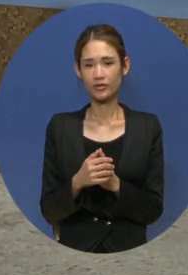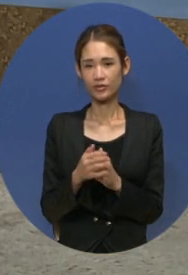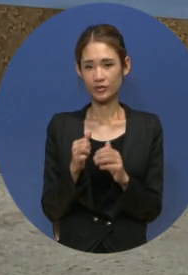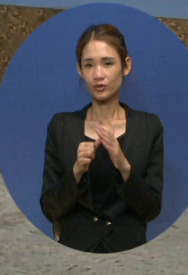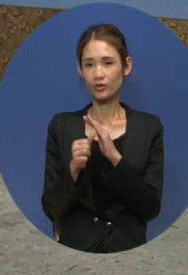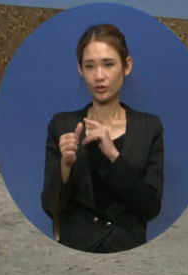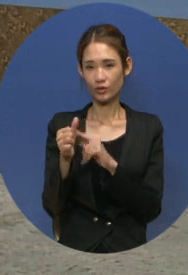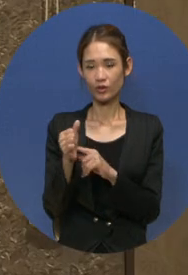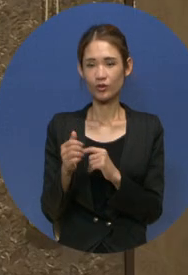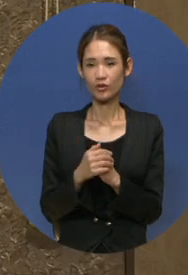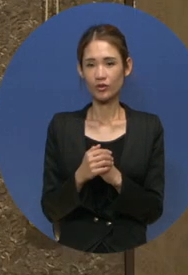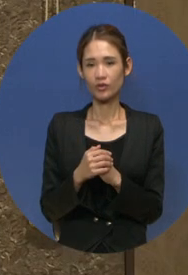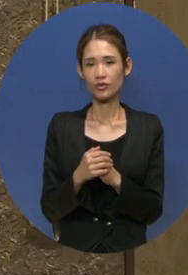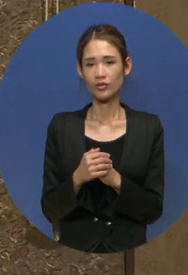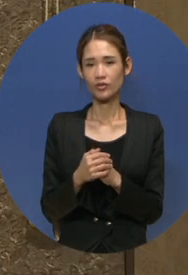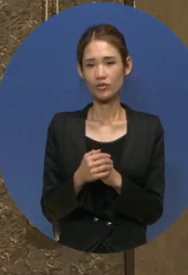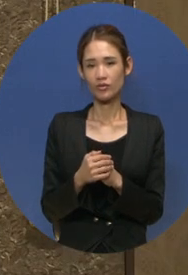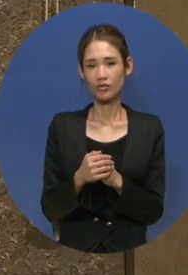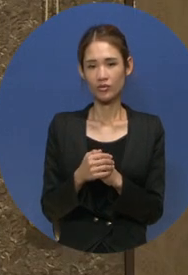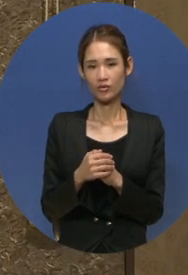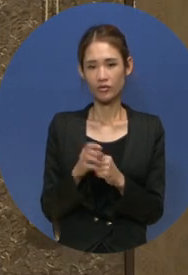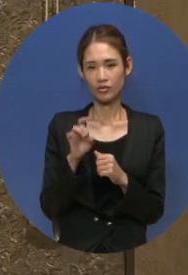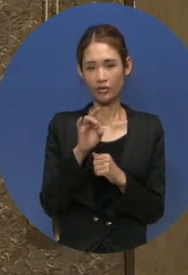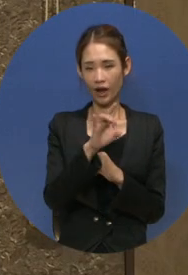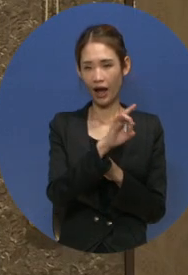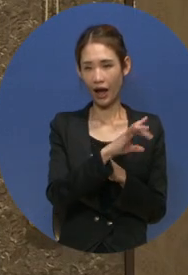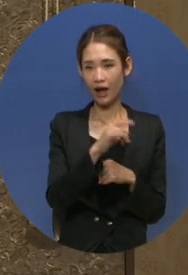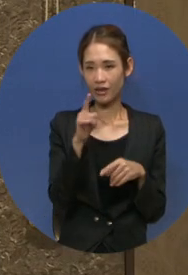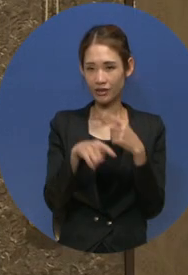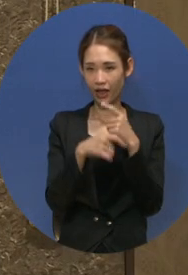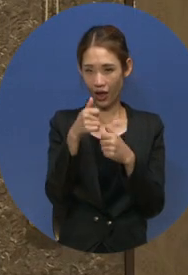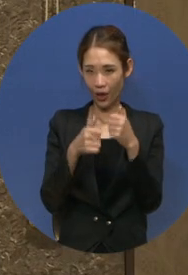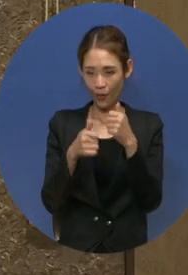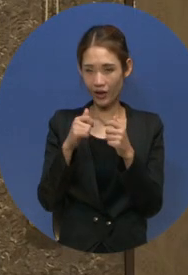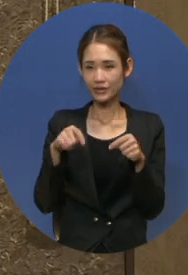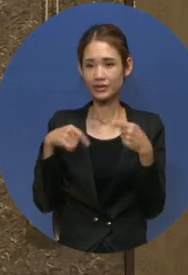선수인데. 그래서 그런 걸다 하면서 각종 대회에 참여를 합니다.